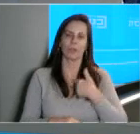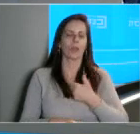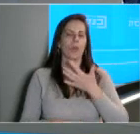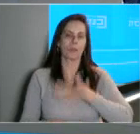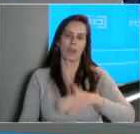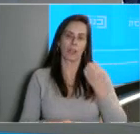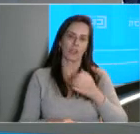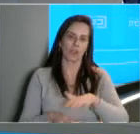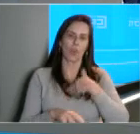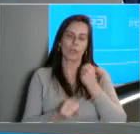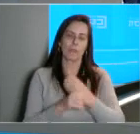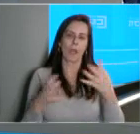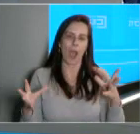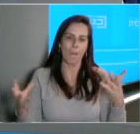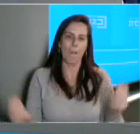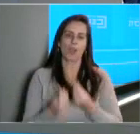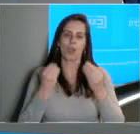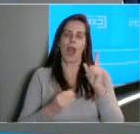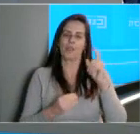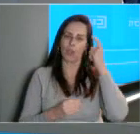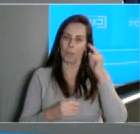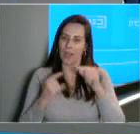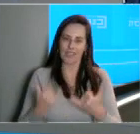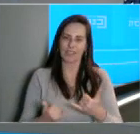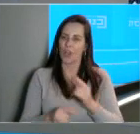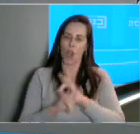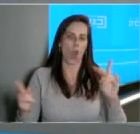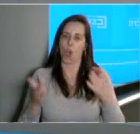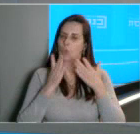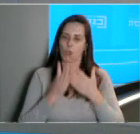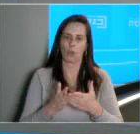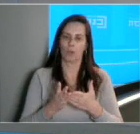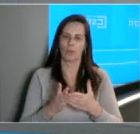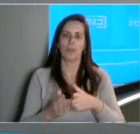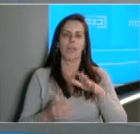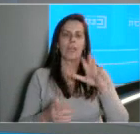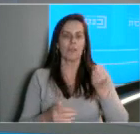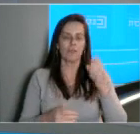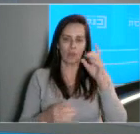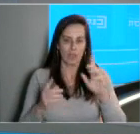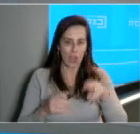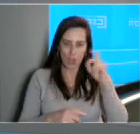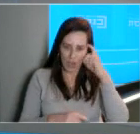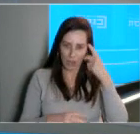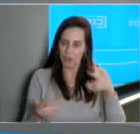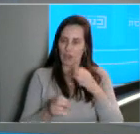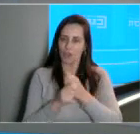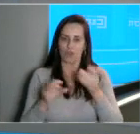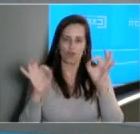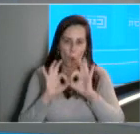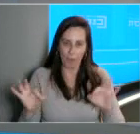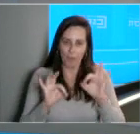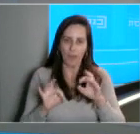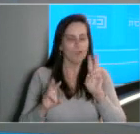הדאגות, כי אנו רוצים להרגיש שאנו עושים משהו. אבל הדאגות במקרה הזה לא עוזרות. אם מופיעה דאגה שלא ניתן לעשות